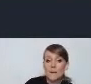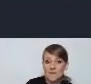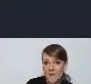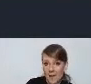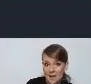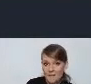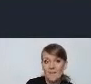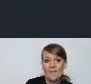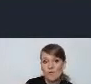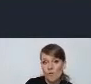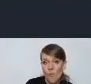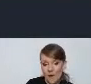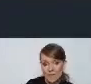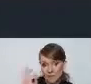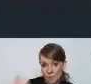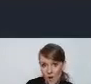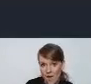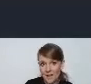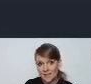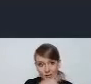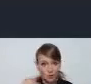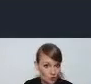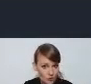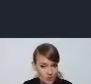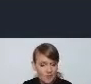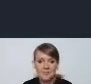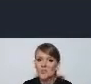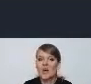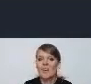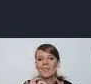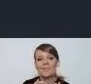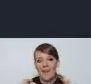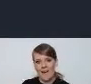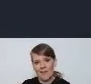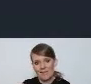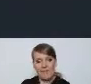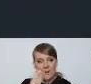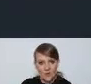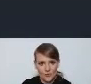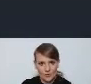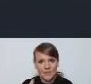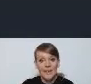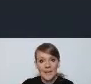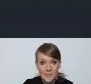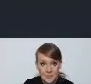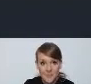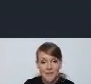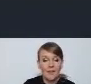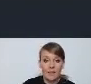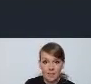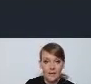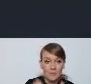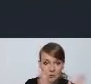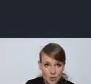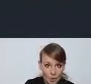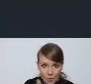gwarantują wkład własny. Mamy w tym momencie idealne rozwiązanie, gdzie my ponosimy nakład na przygotowanie,